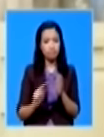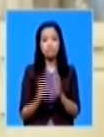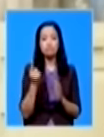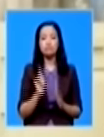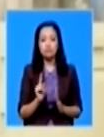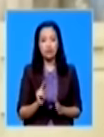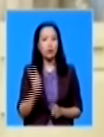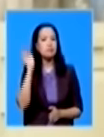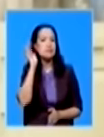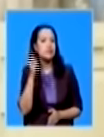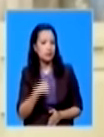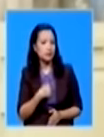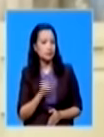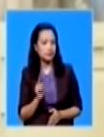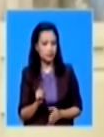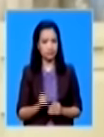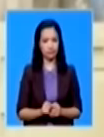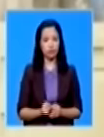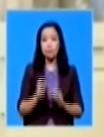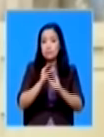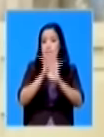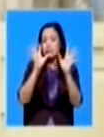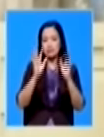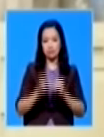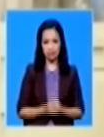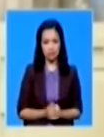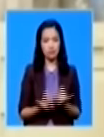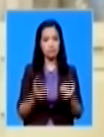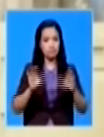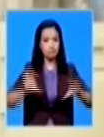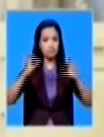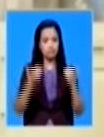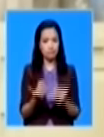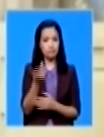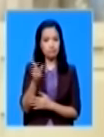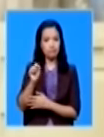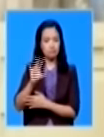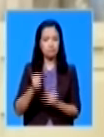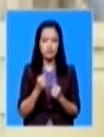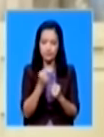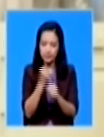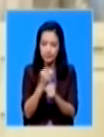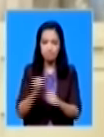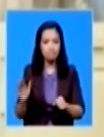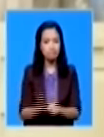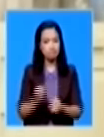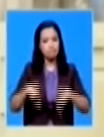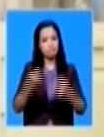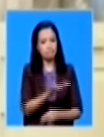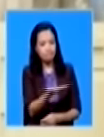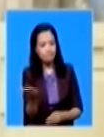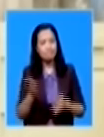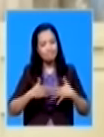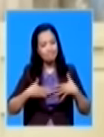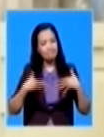ความไว้เนื้อเชื่อใจซึ่งกันและกันความโปร่งใสต่างๆเพราะนั้นรัฐบาลนี้คสช.พยายามทำเต็มที่ให้ทุกคนนี่สบายใจ